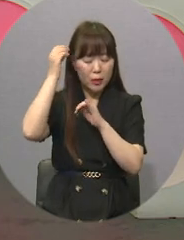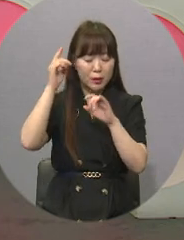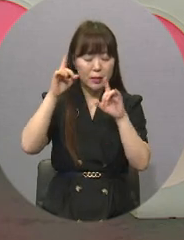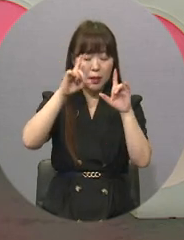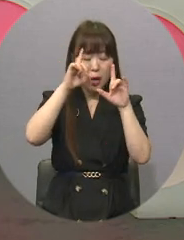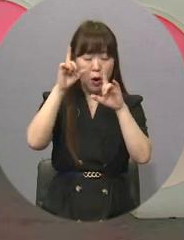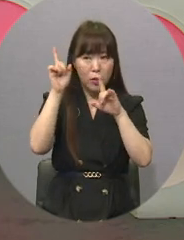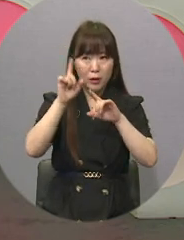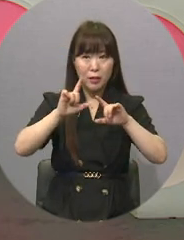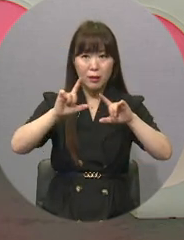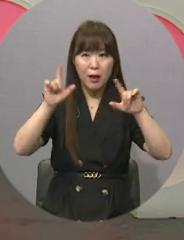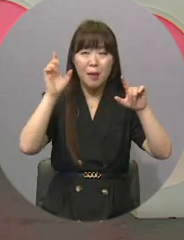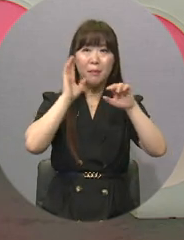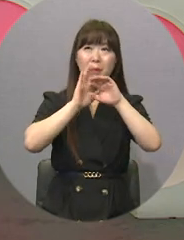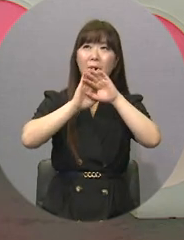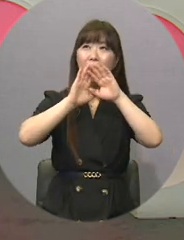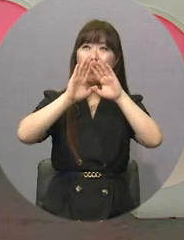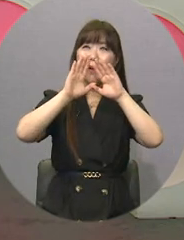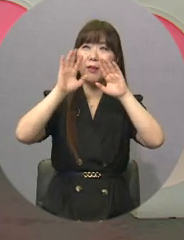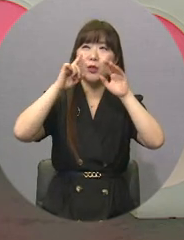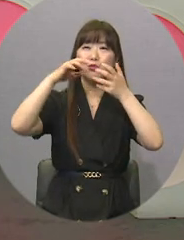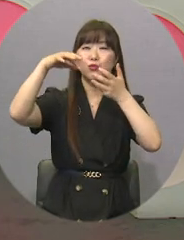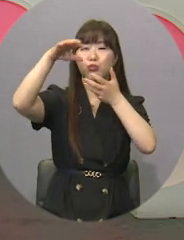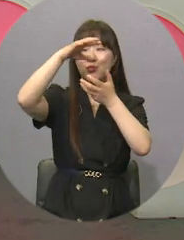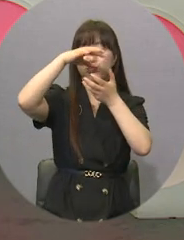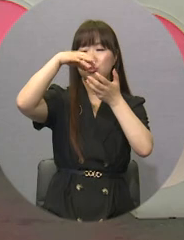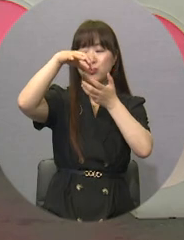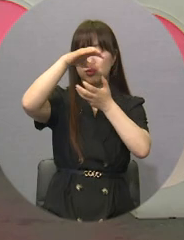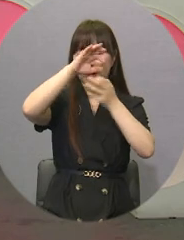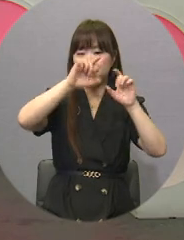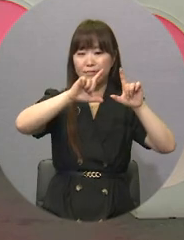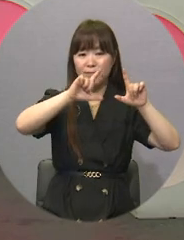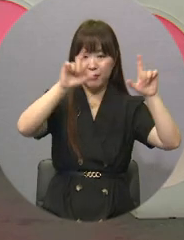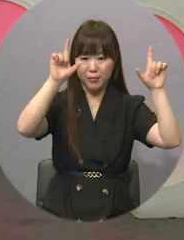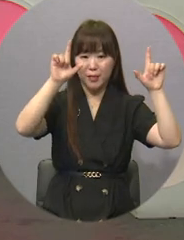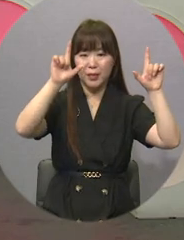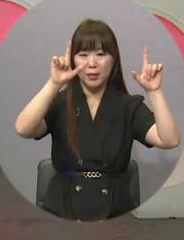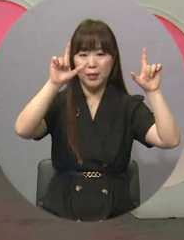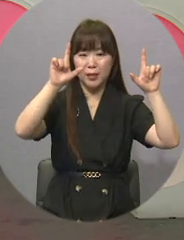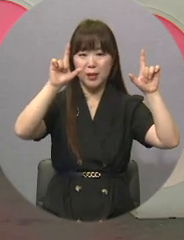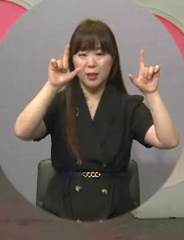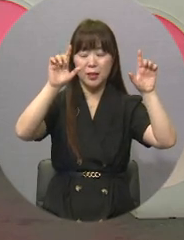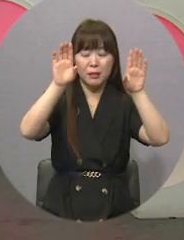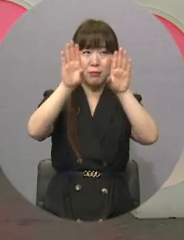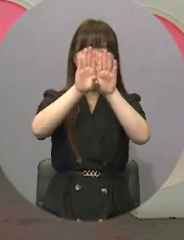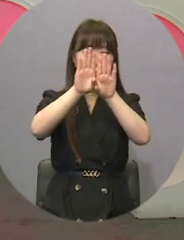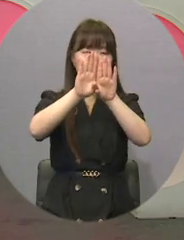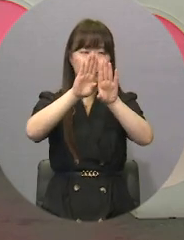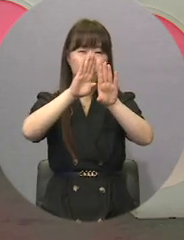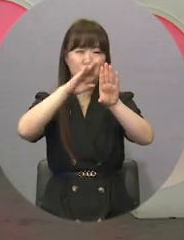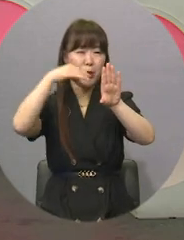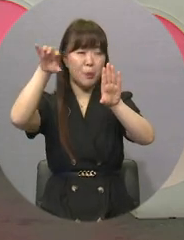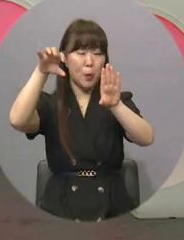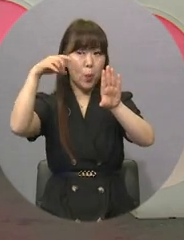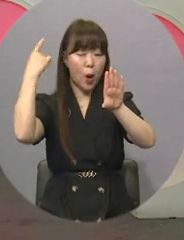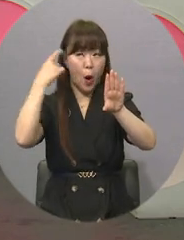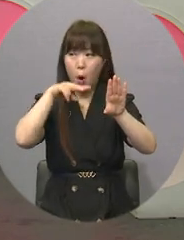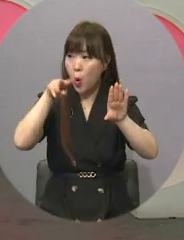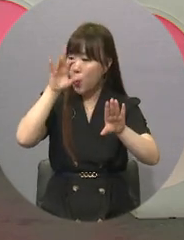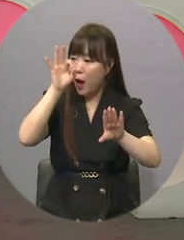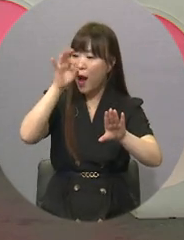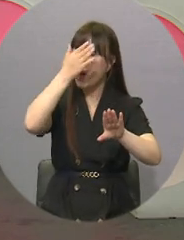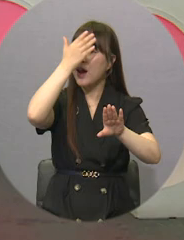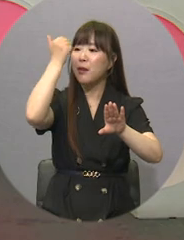하늘에 뭉게구름이 두둥실 떠다니는 날이었고 출입문 종소리가 나면서 오랜만에